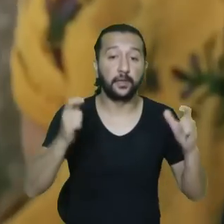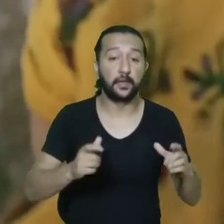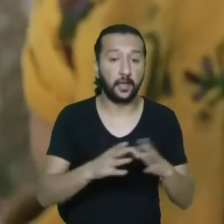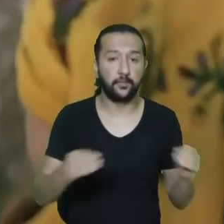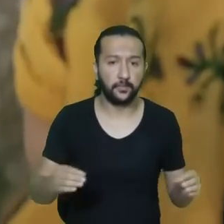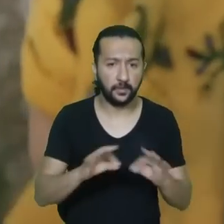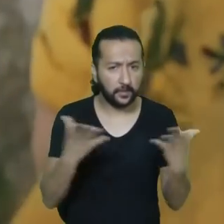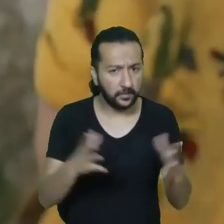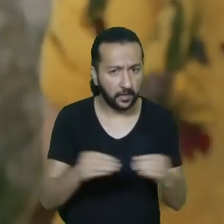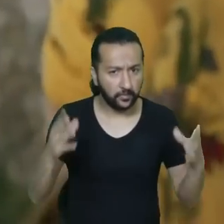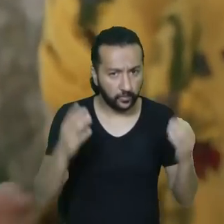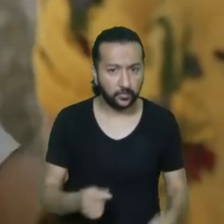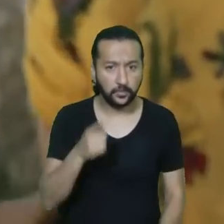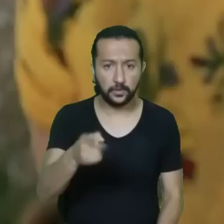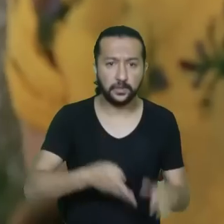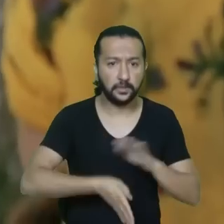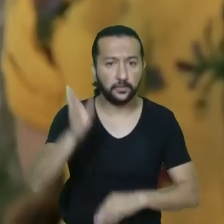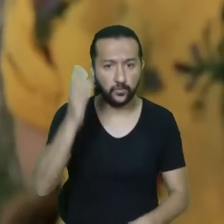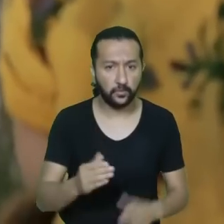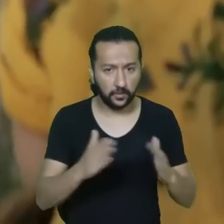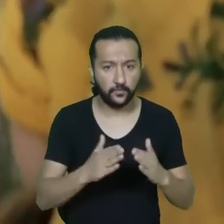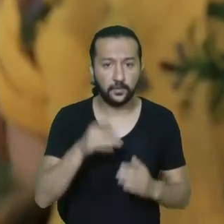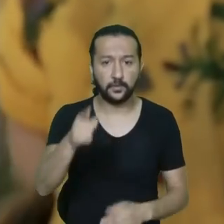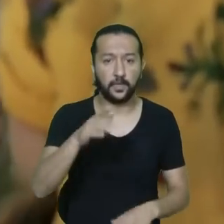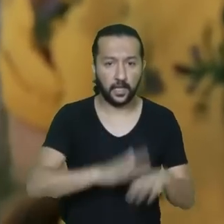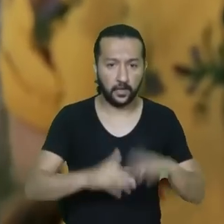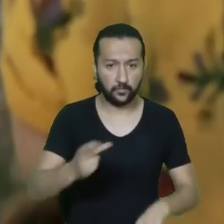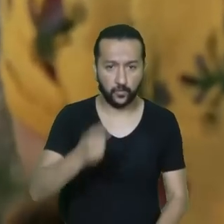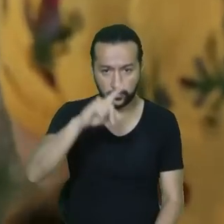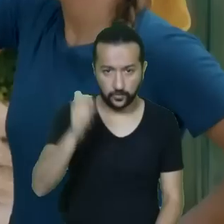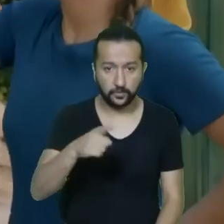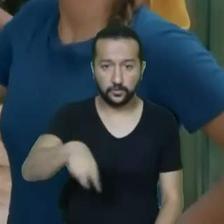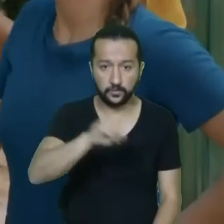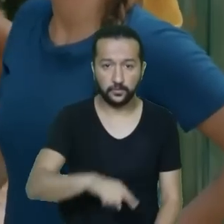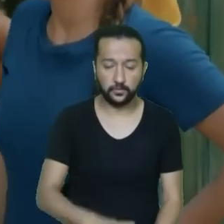Gayip. Nasıl gayip ya? Nasıl çıkıp gider evden? Sizin elleriniz ardını topluyor.